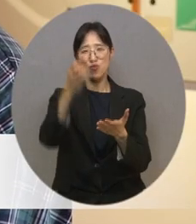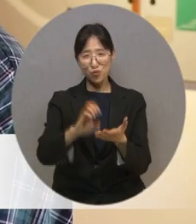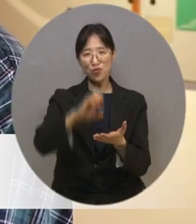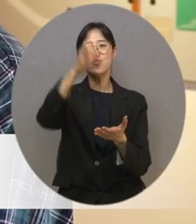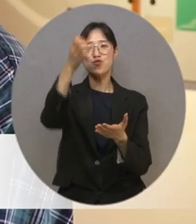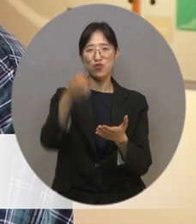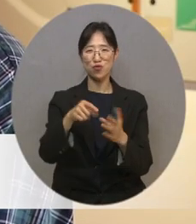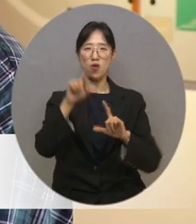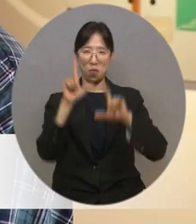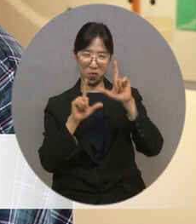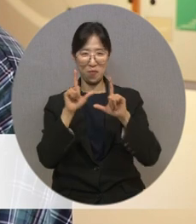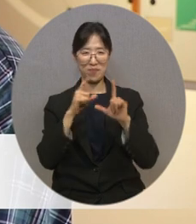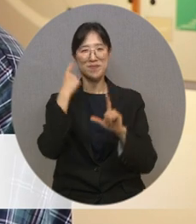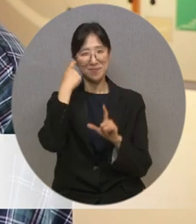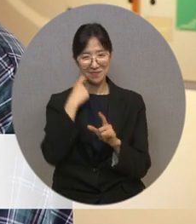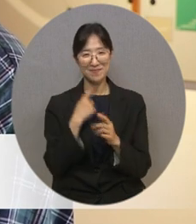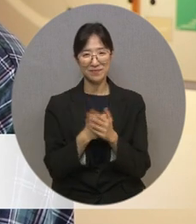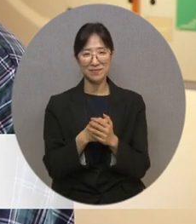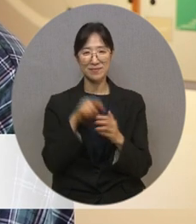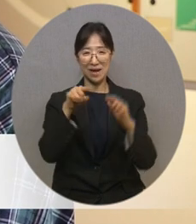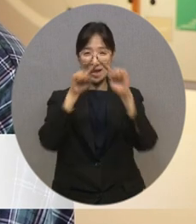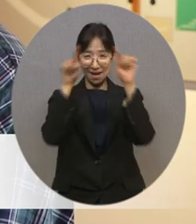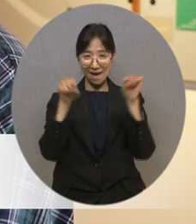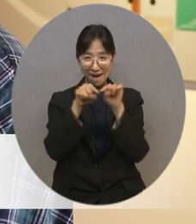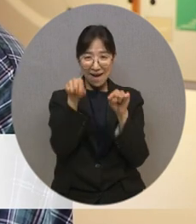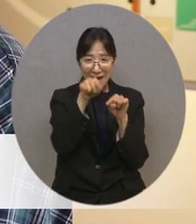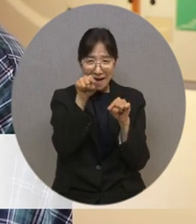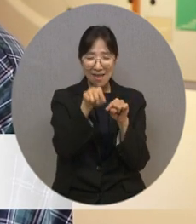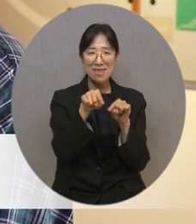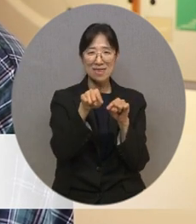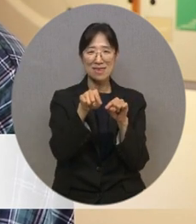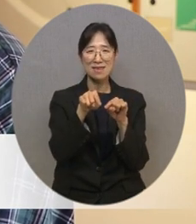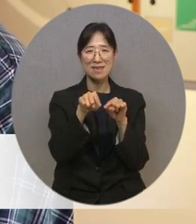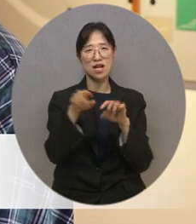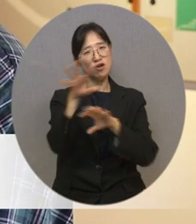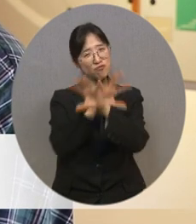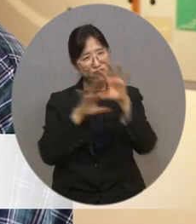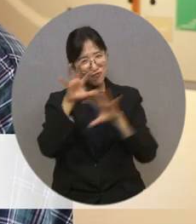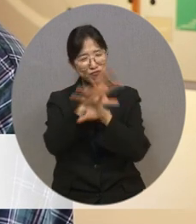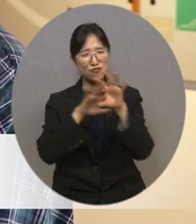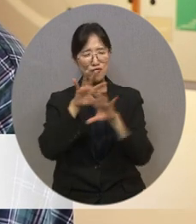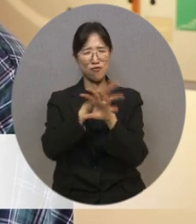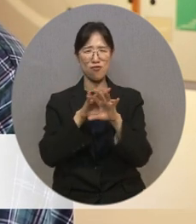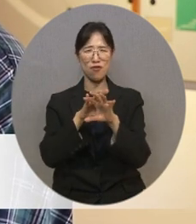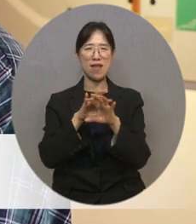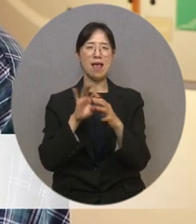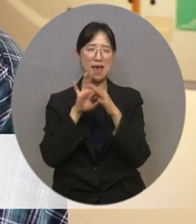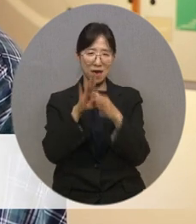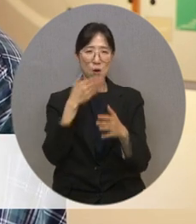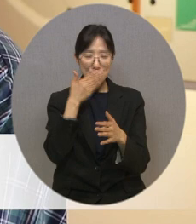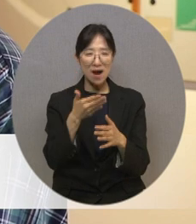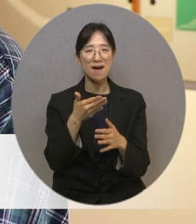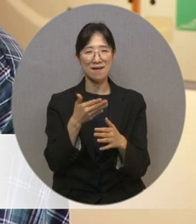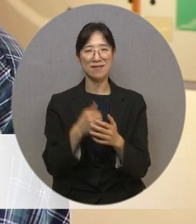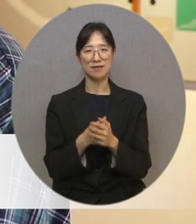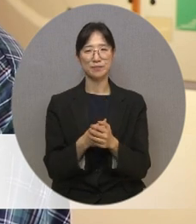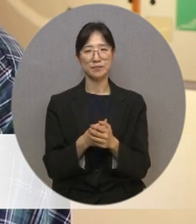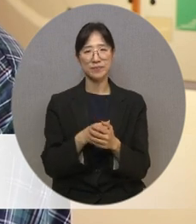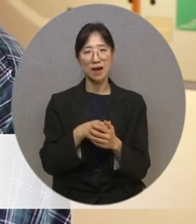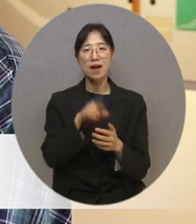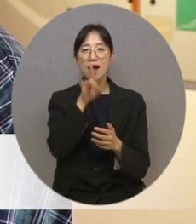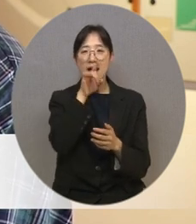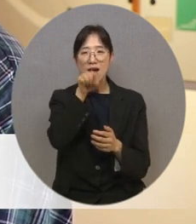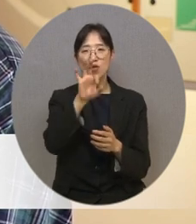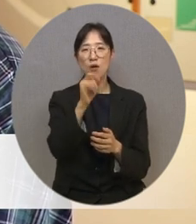이렇게 튀기듯이 보는 걸 볼 수 있어요. 그래서 칸 안에서 무한한 좀 순환이 될 수 있도록 시선을 유도했고요. 그다음에 그